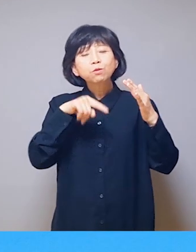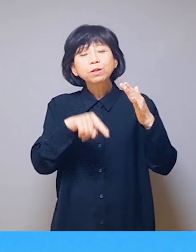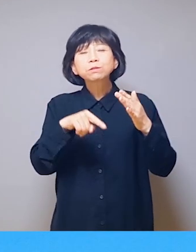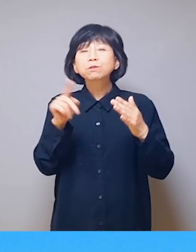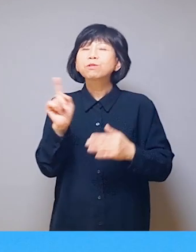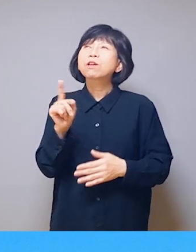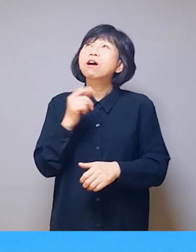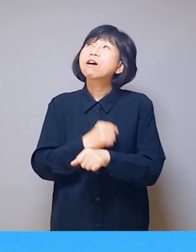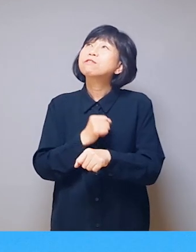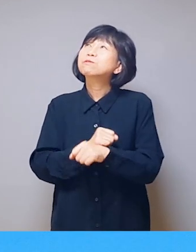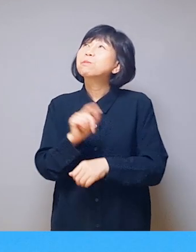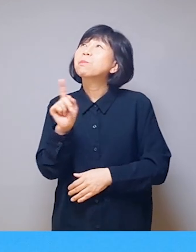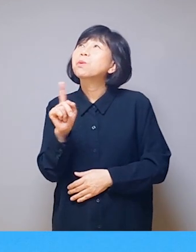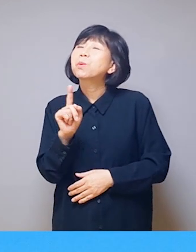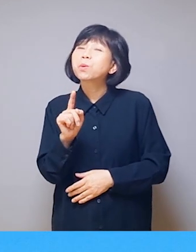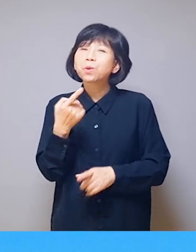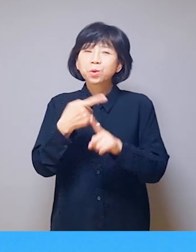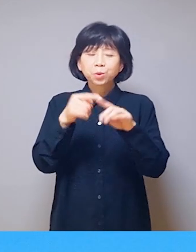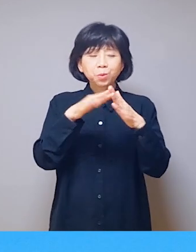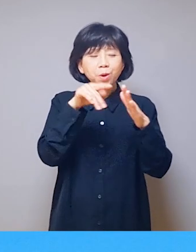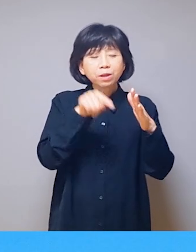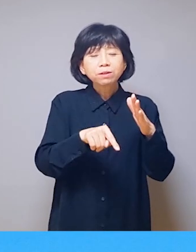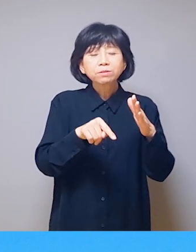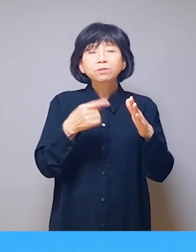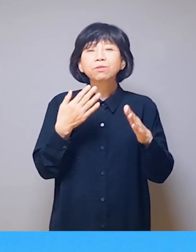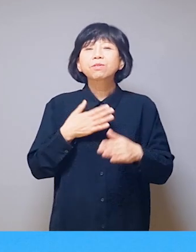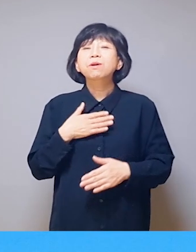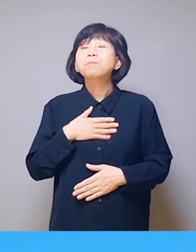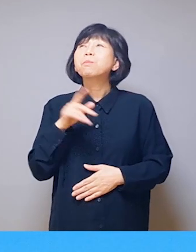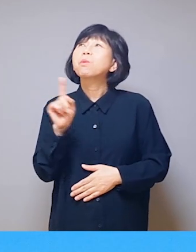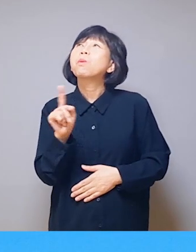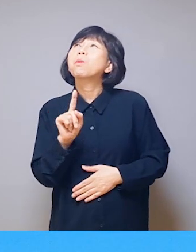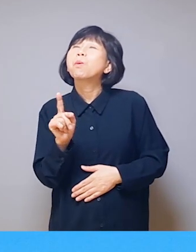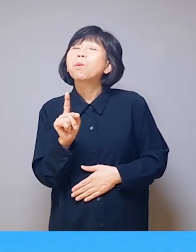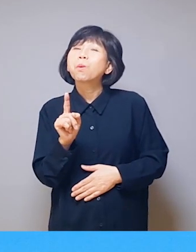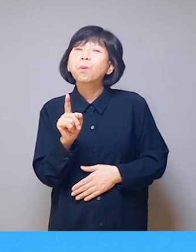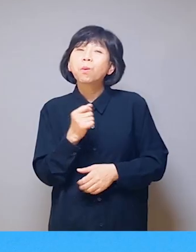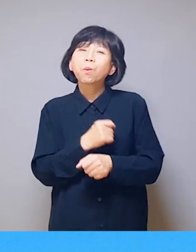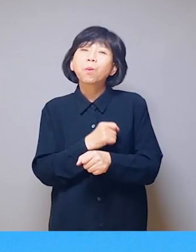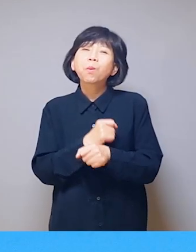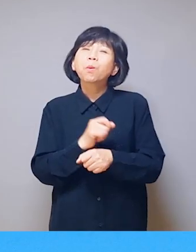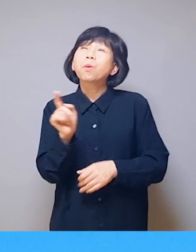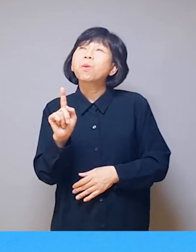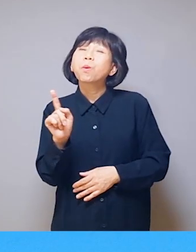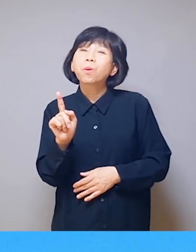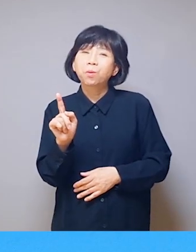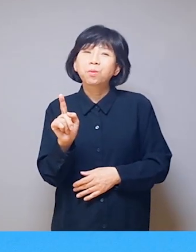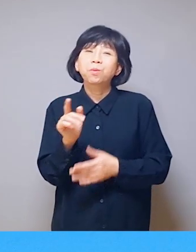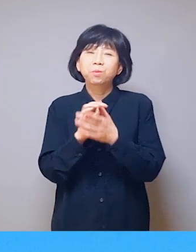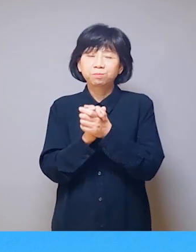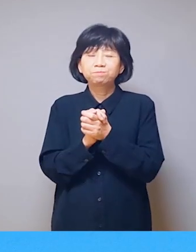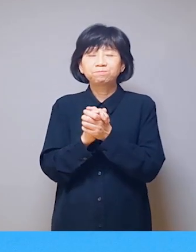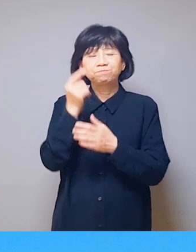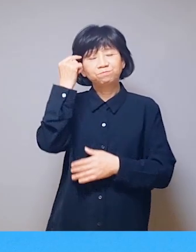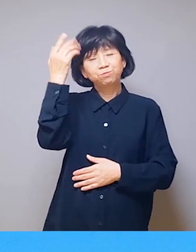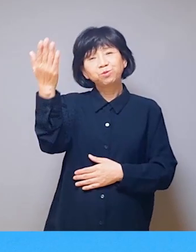하나님? 교회에서조차도 내가 뭘 할까요? 이렇게